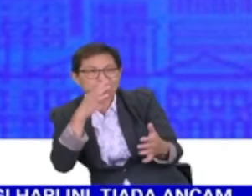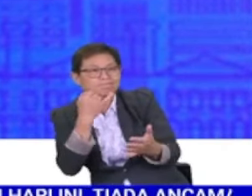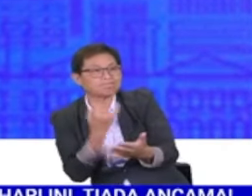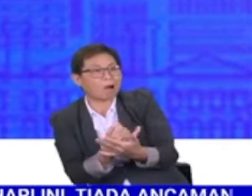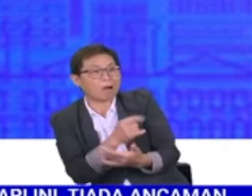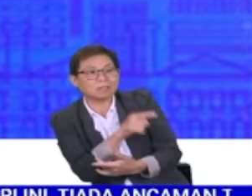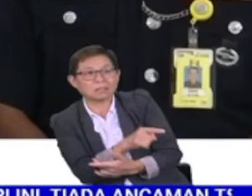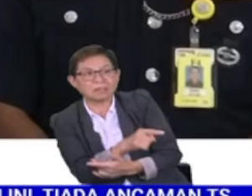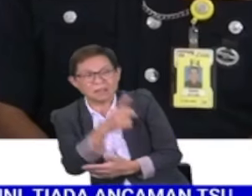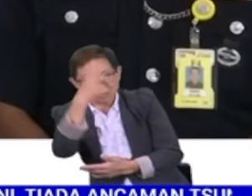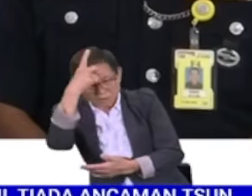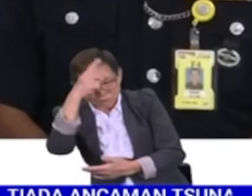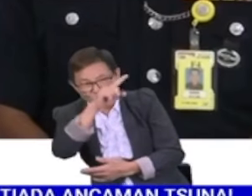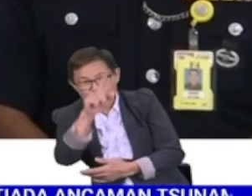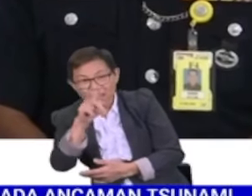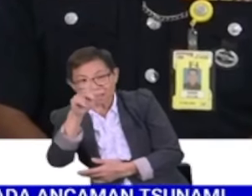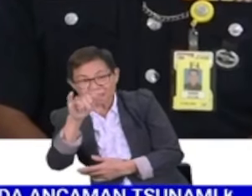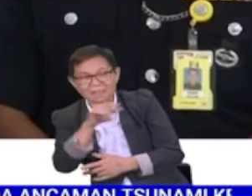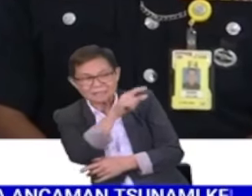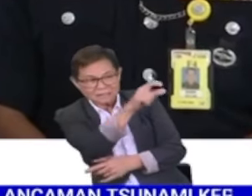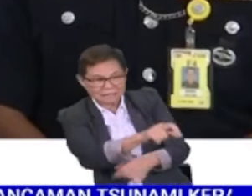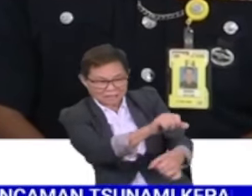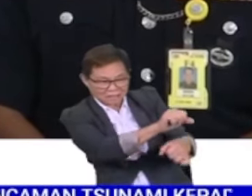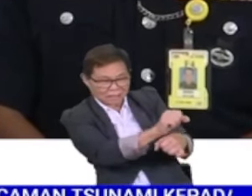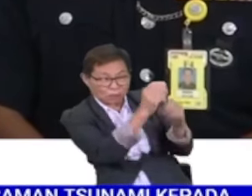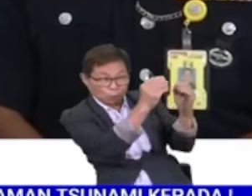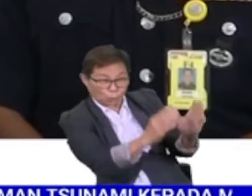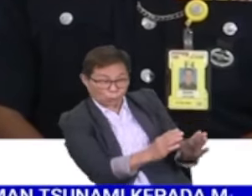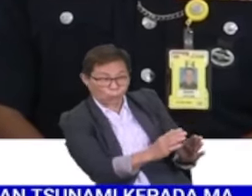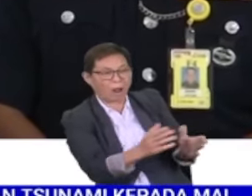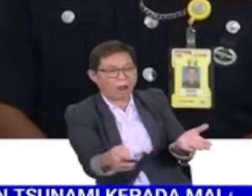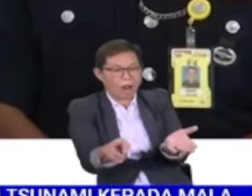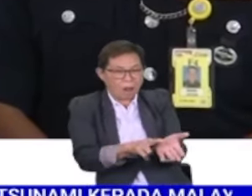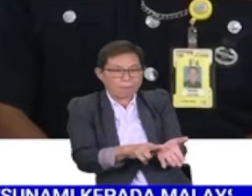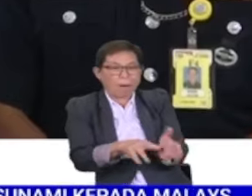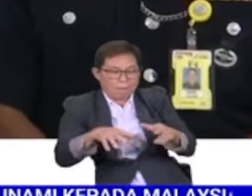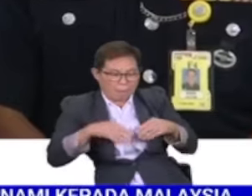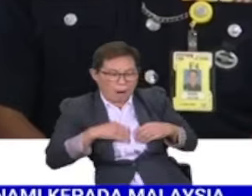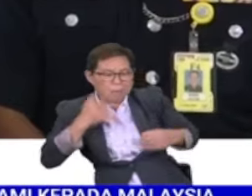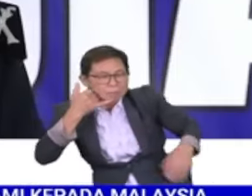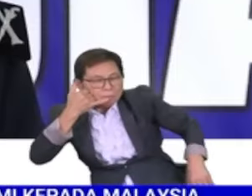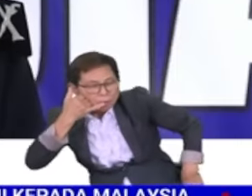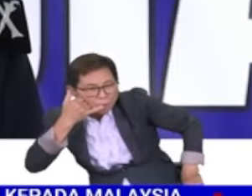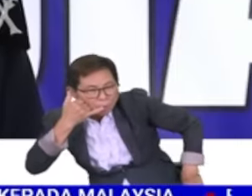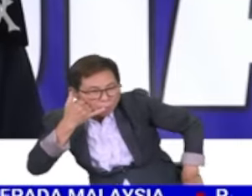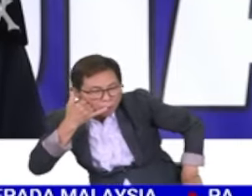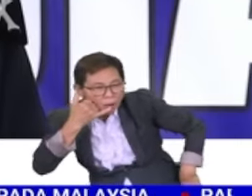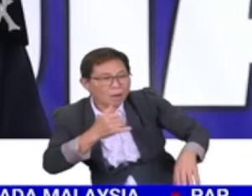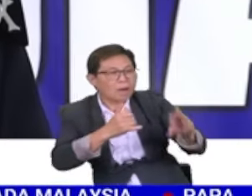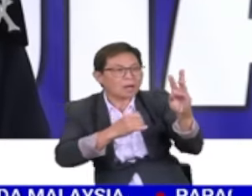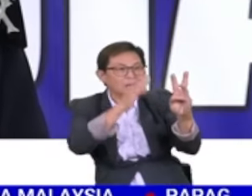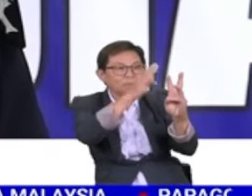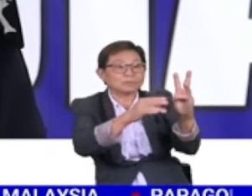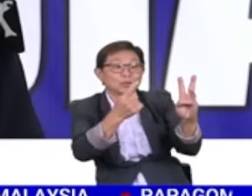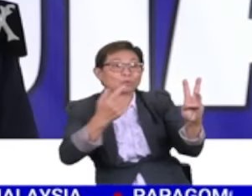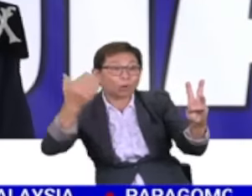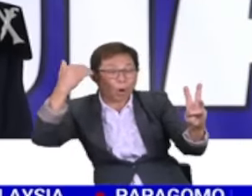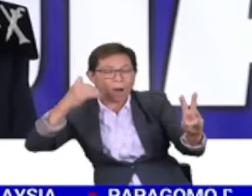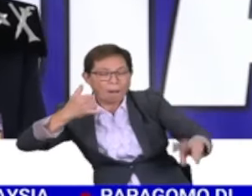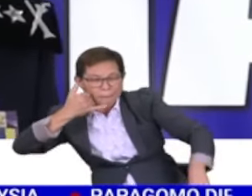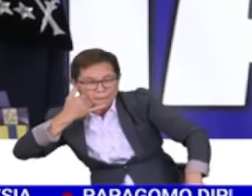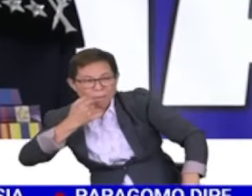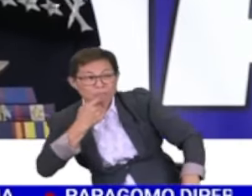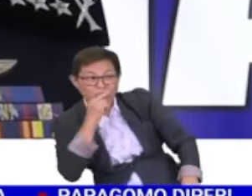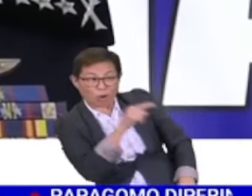jenayah. Menurut Datuk Zaki, mangsa yang bekerja sebagai guru melaporkan menerima panggilan telefon 6 Januari lalu.